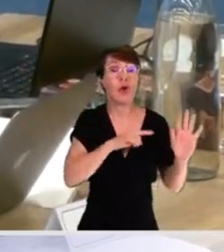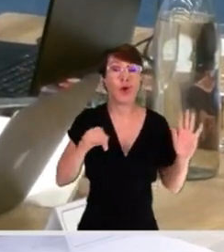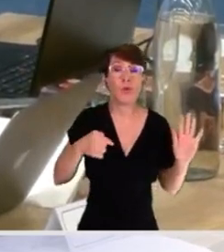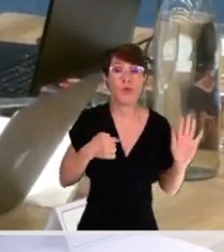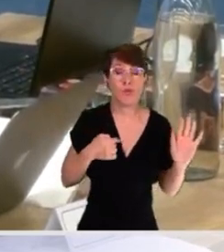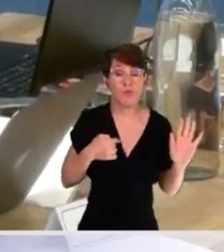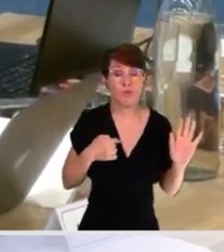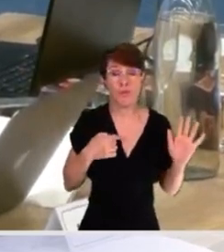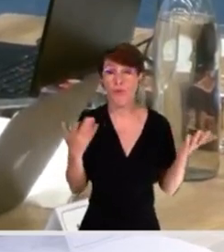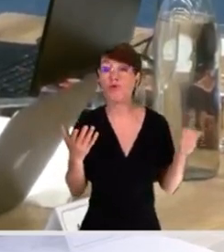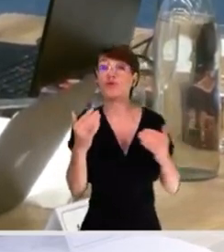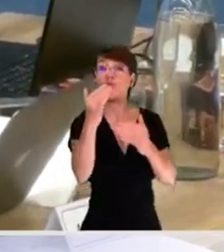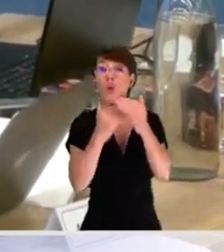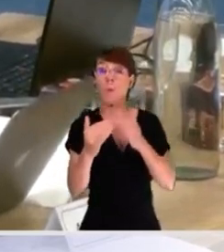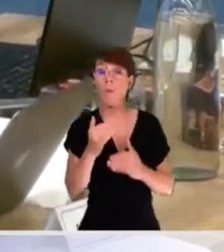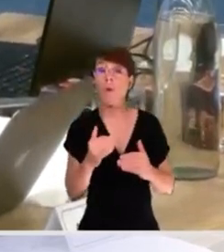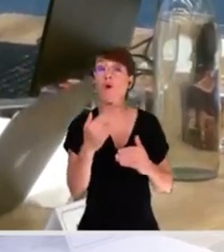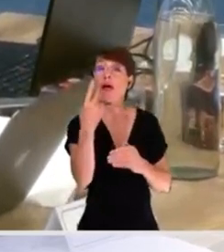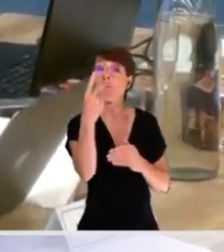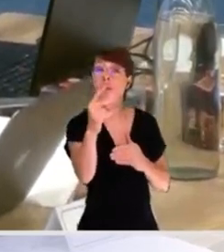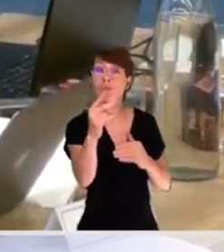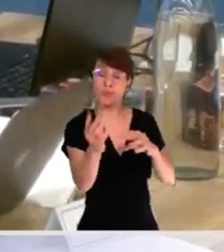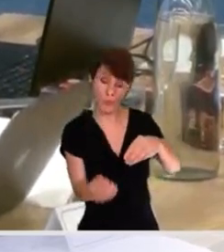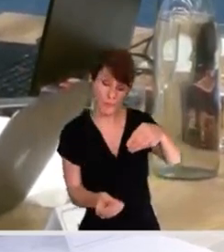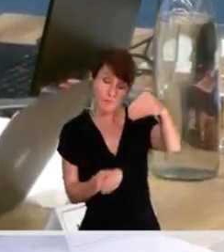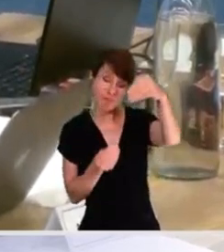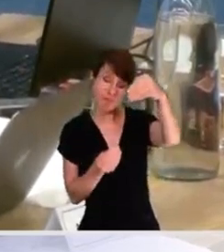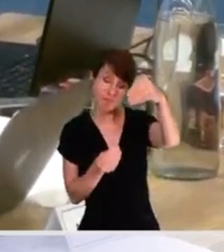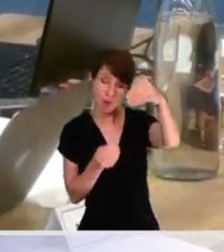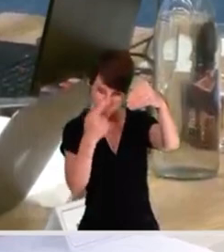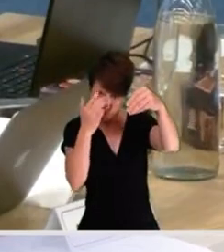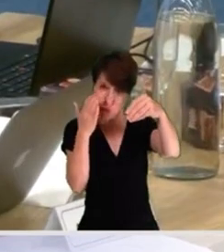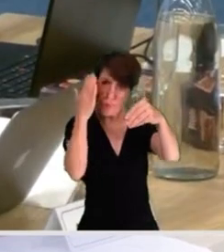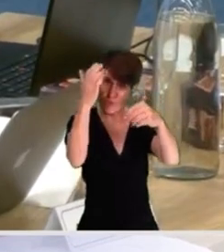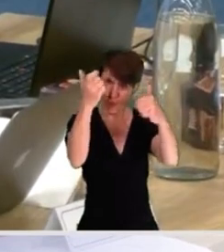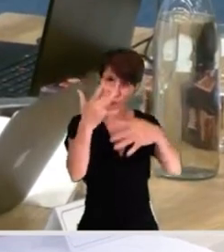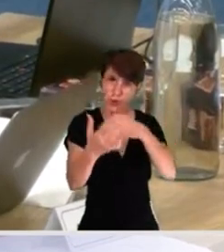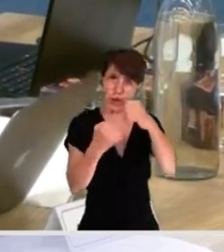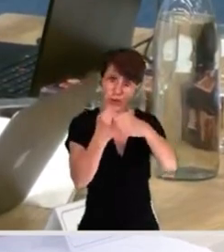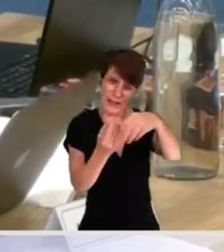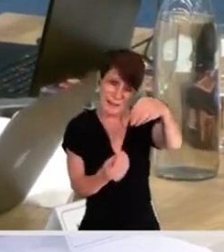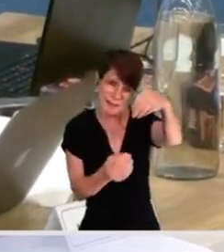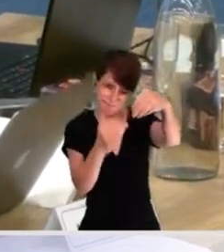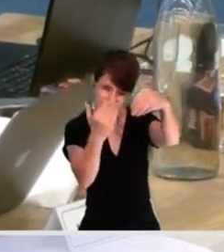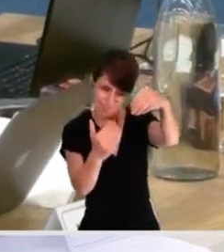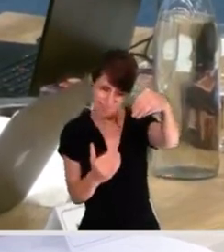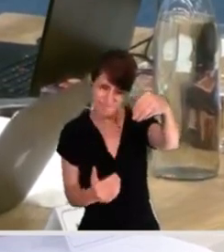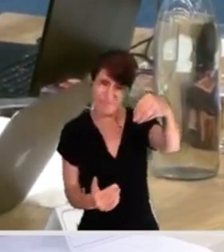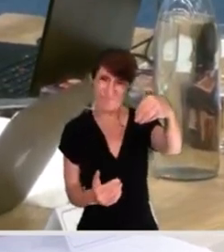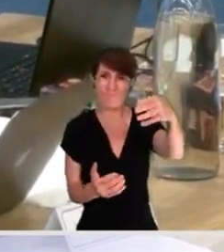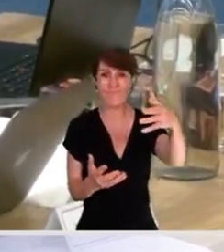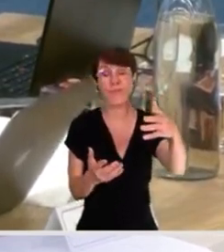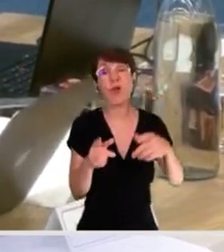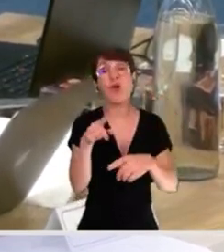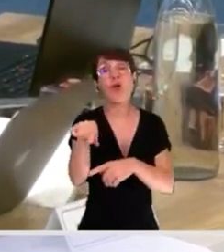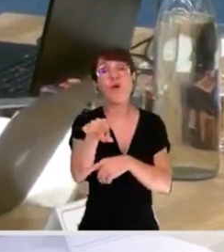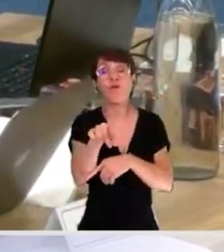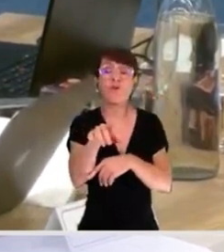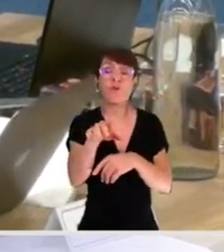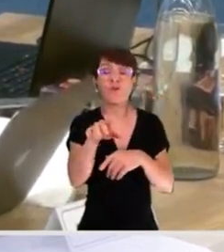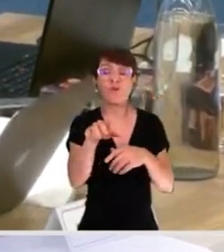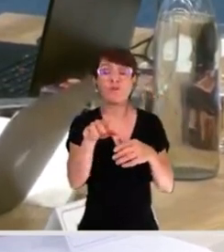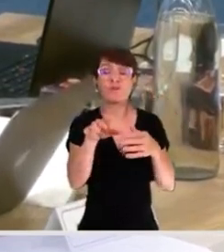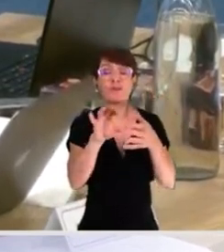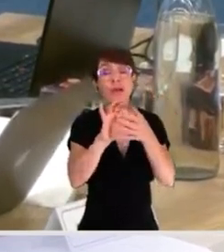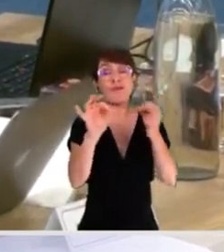puisqu'il est pour quelques années, il aurait dû avoir pour ambition, vous avez le slogan de la